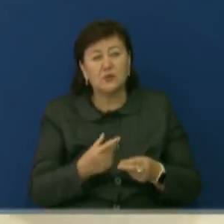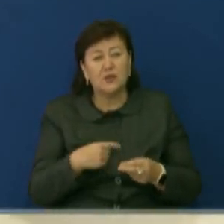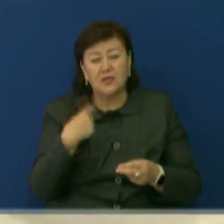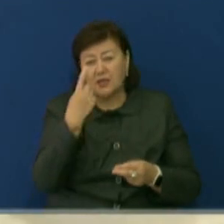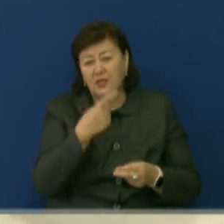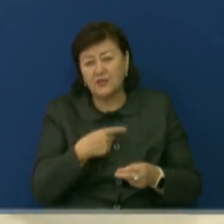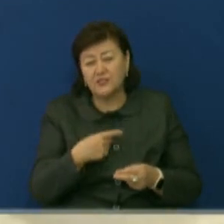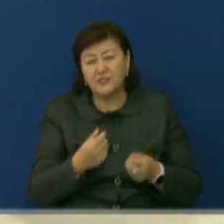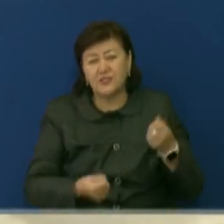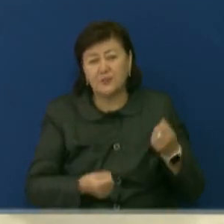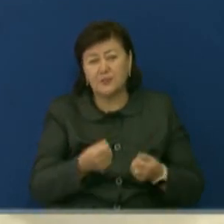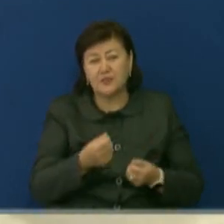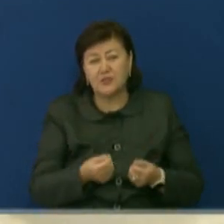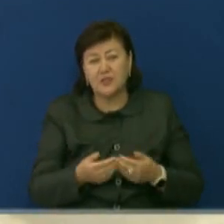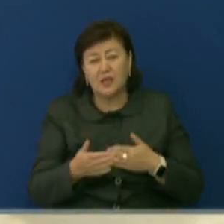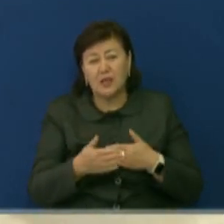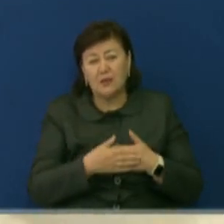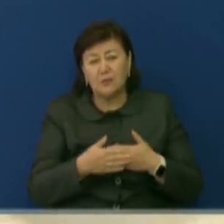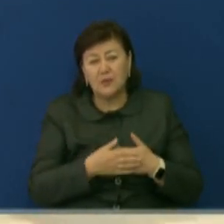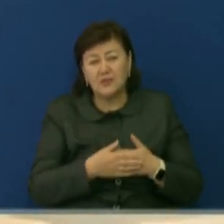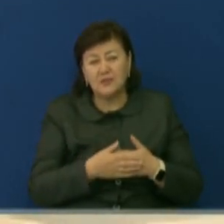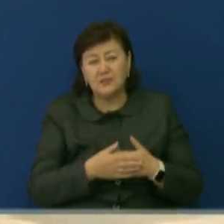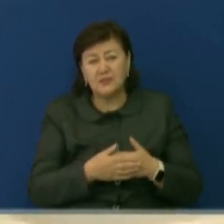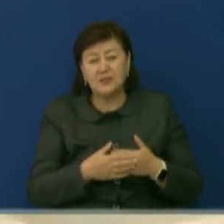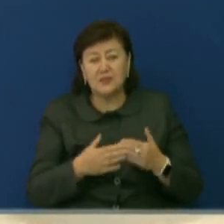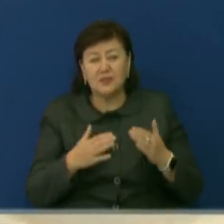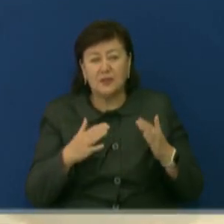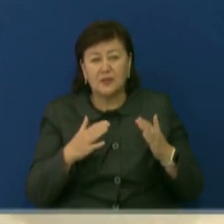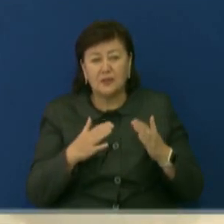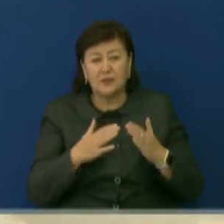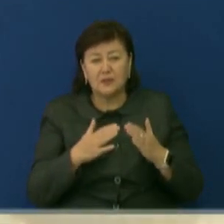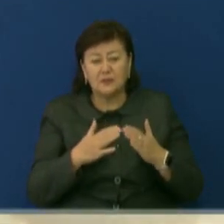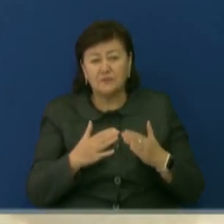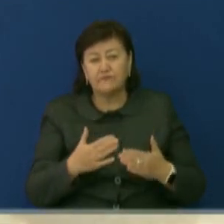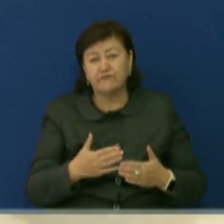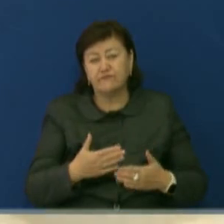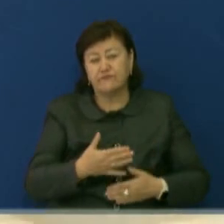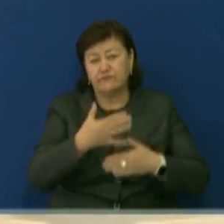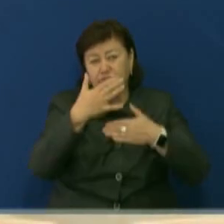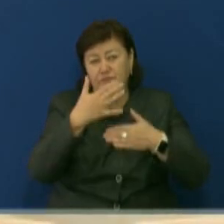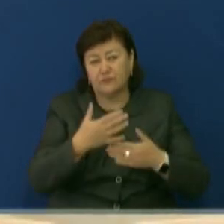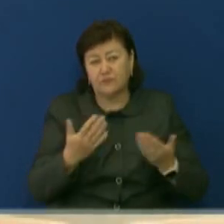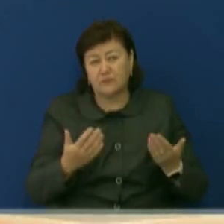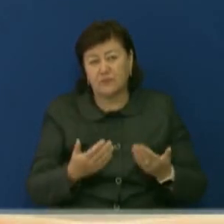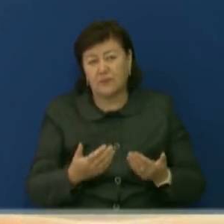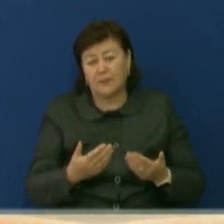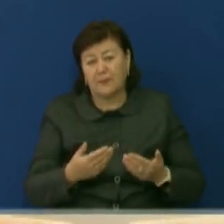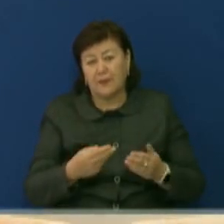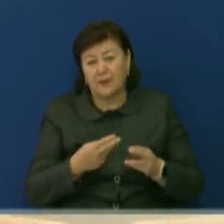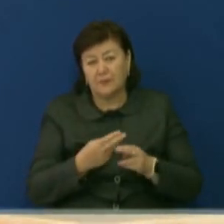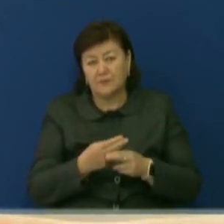препятствия. Личные автотранспортные средства паркуются непосредственно вблизи многоквартирных домов или у подъездов, тем самым